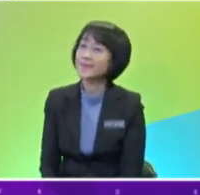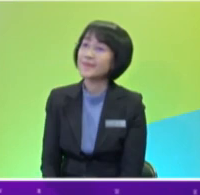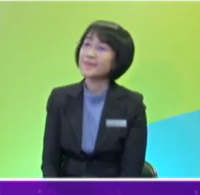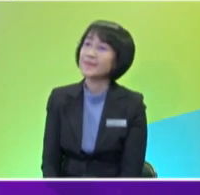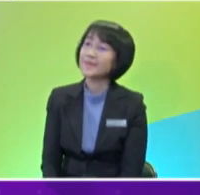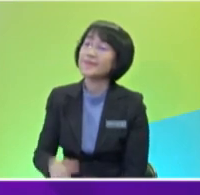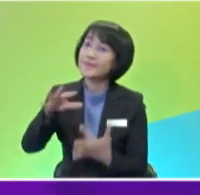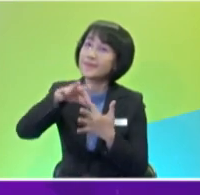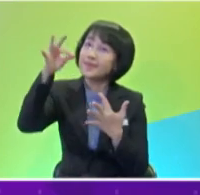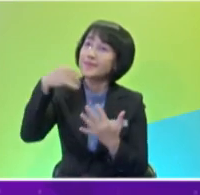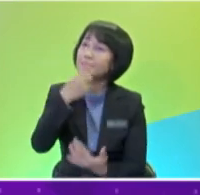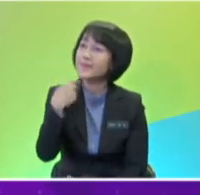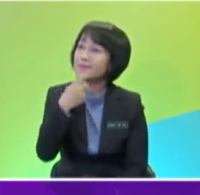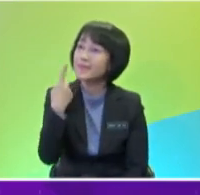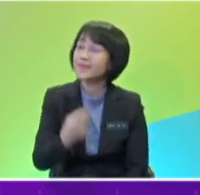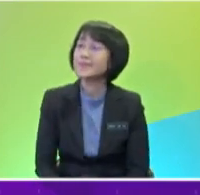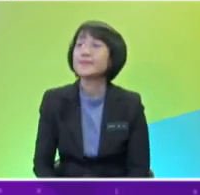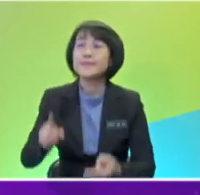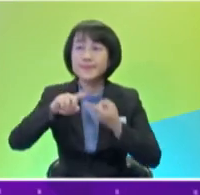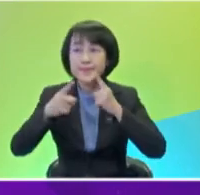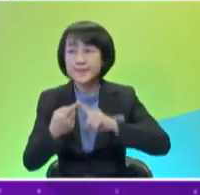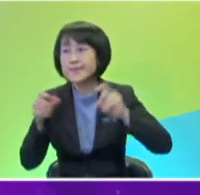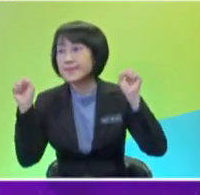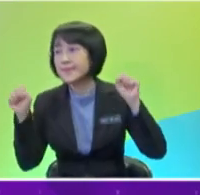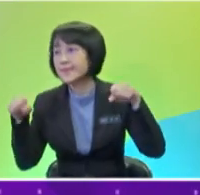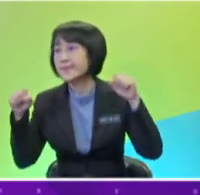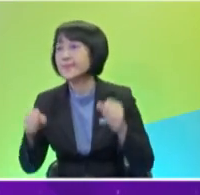Siapa kawan boleh